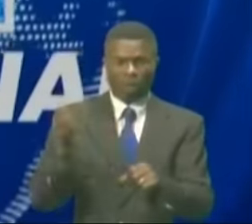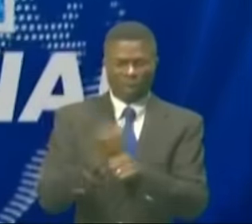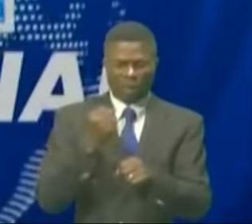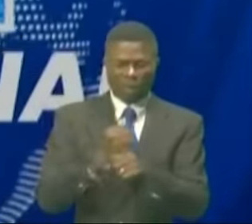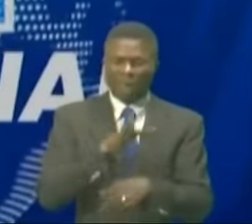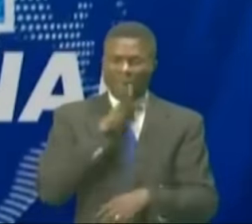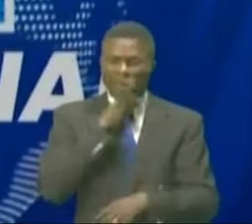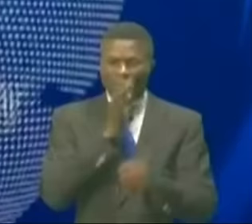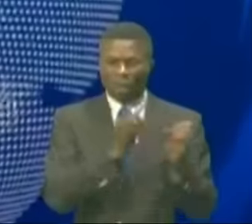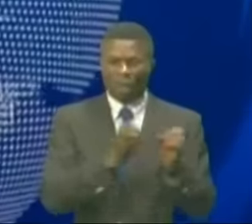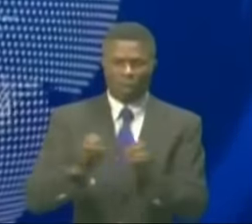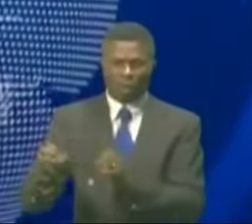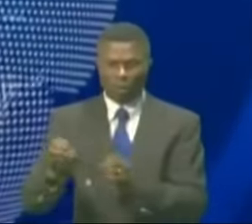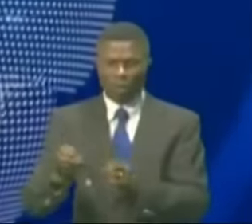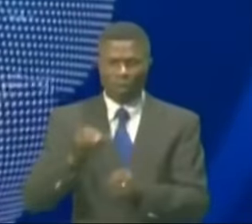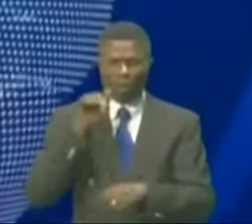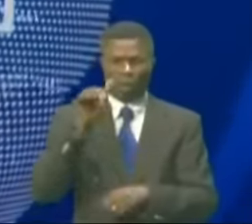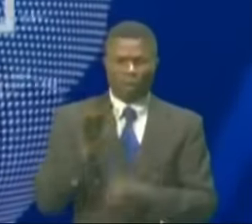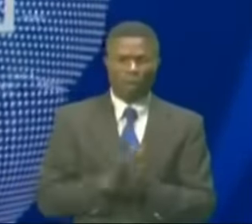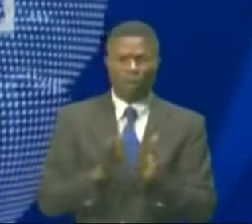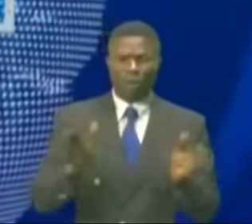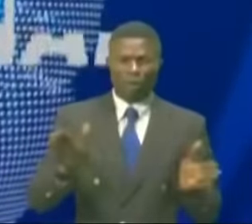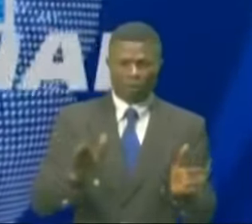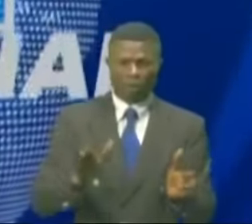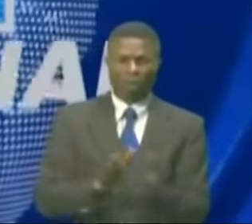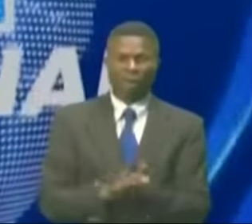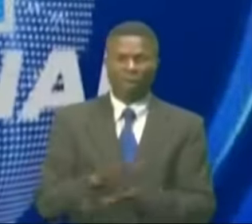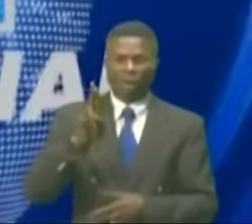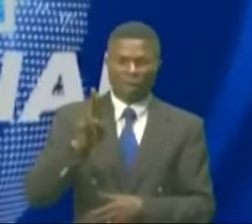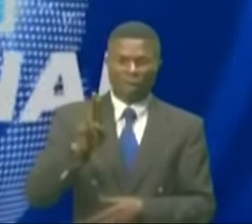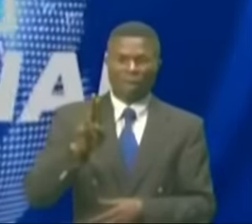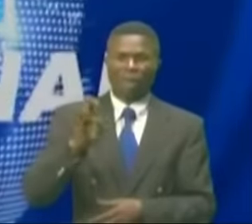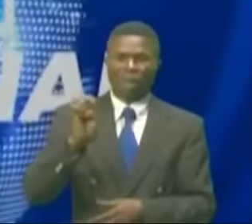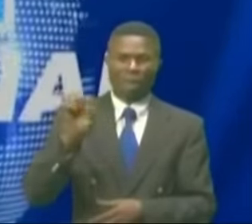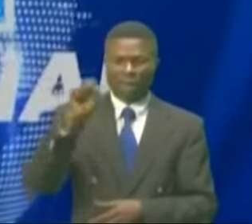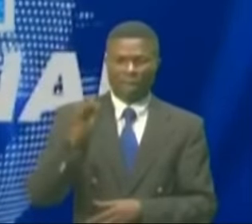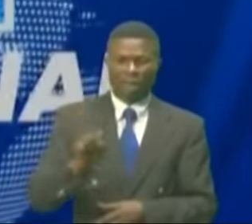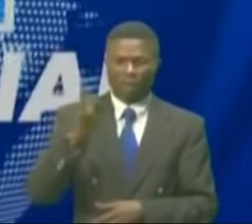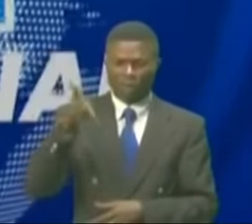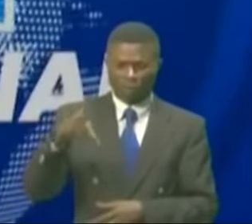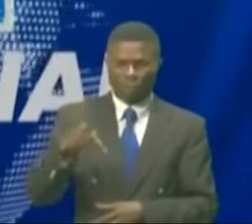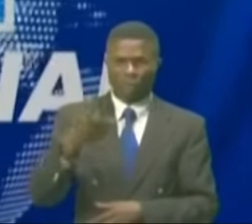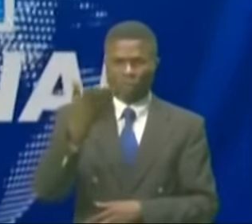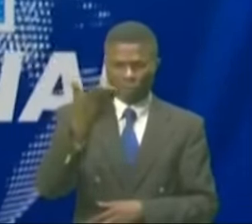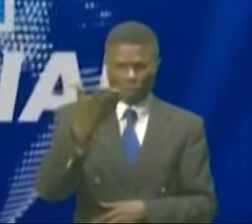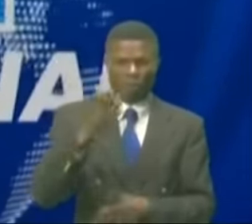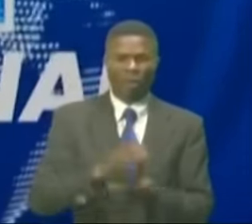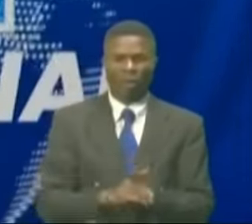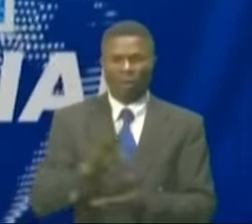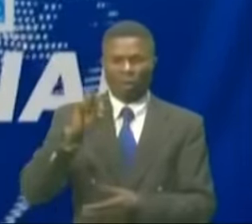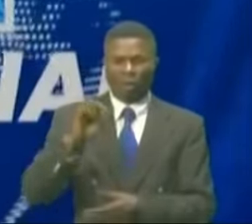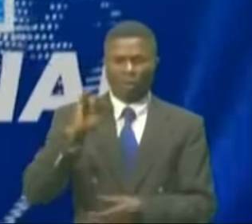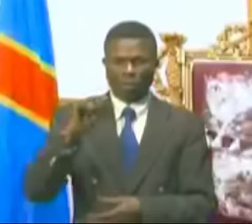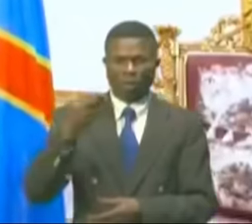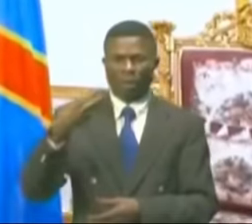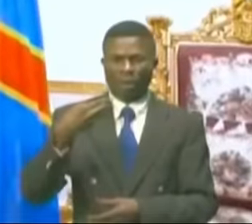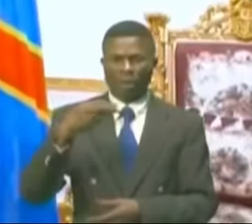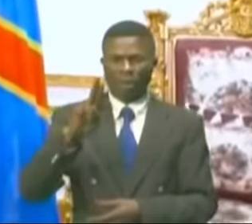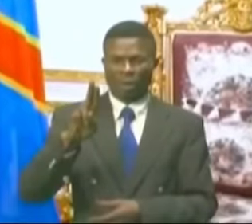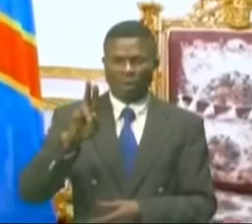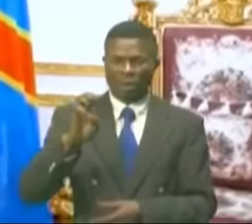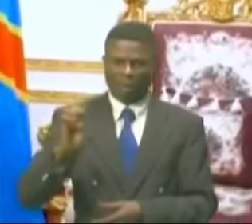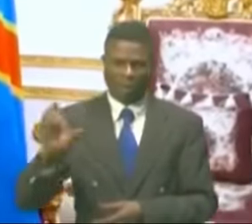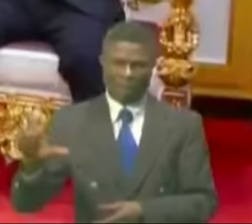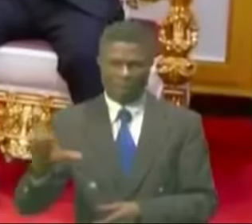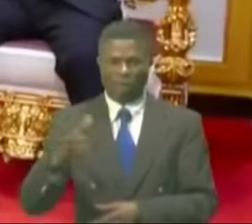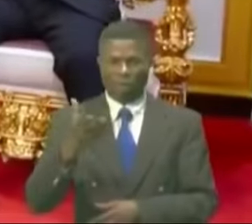travail présidées par le directeur général de l'ARSP, Miguel Cachal-Catem. Reportage Joël Makela. À l'issue